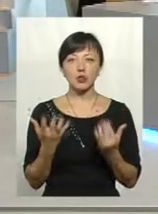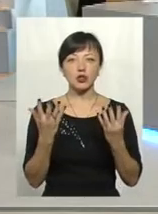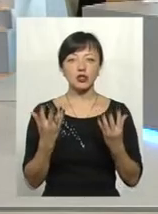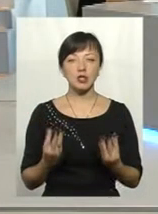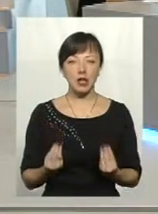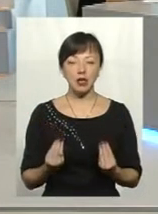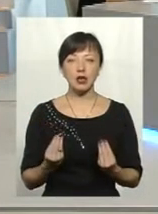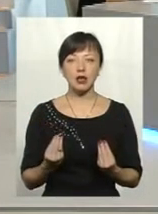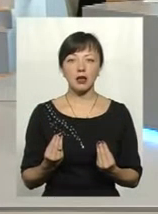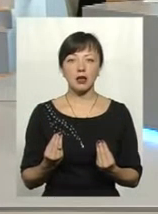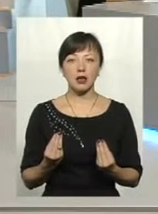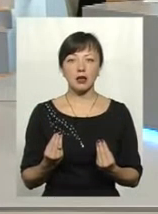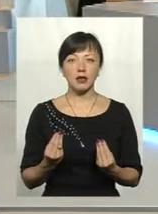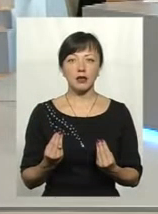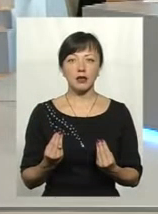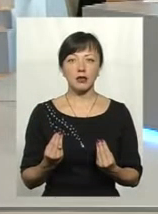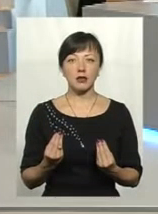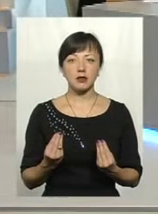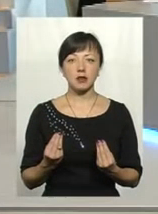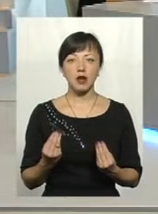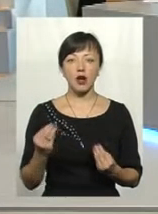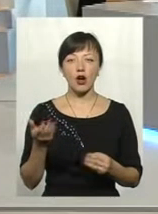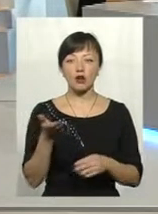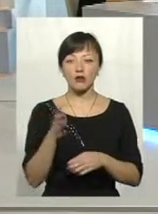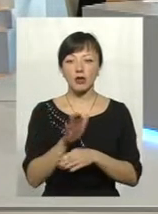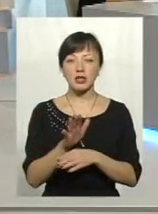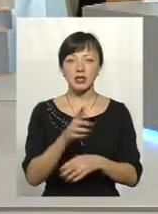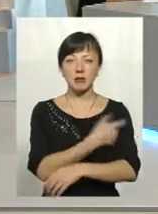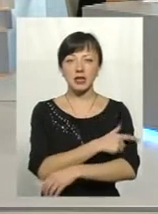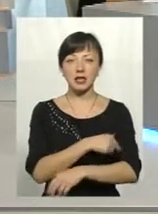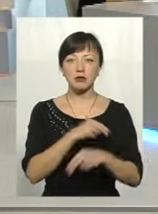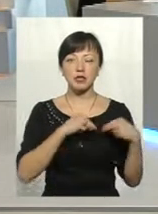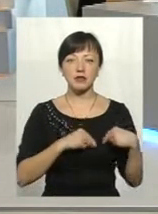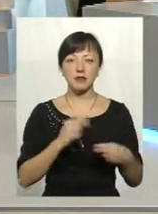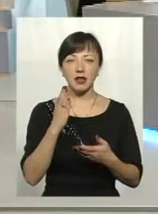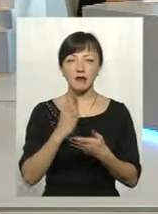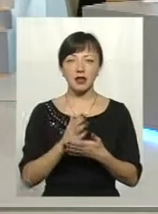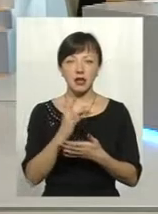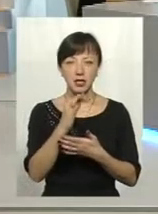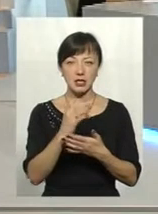в розпорядженні медичних працівників є цілий